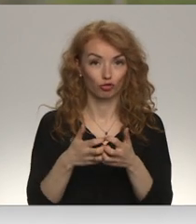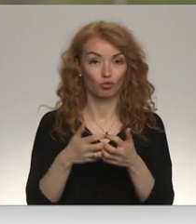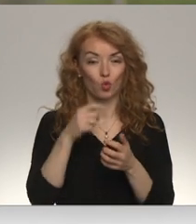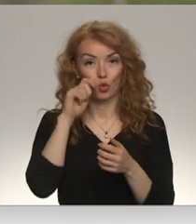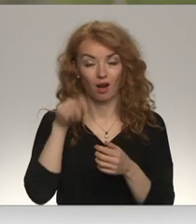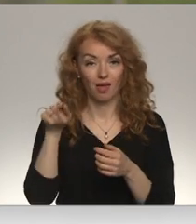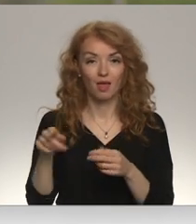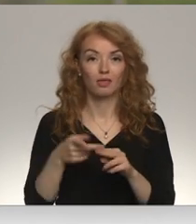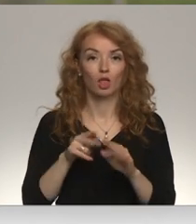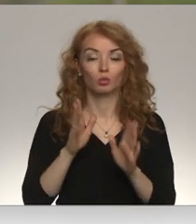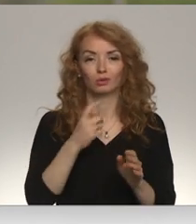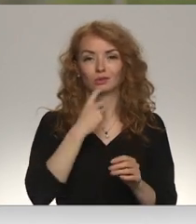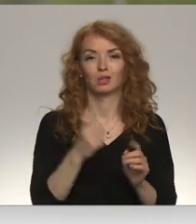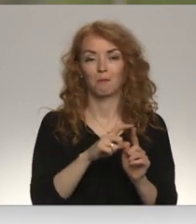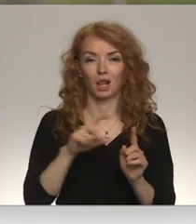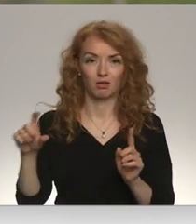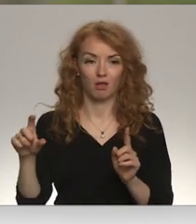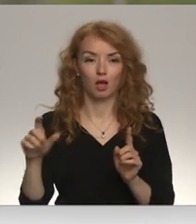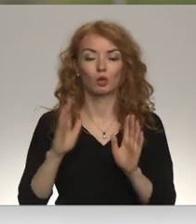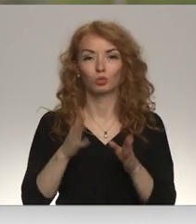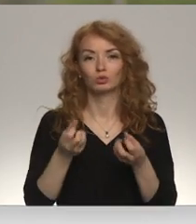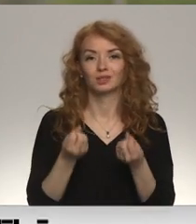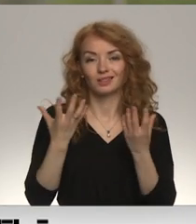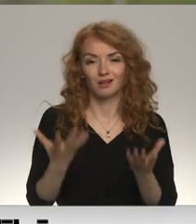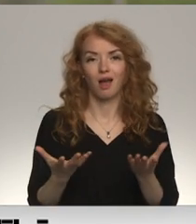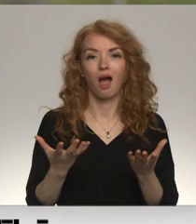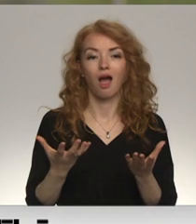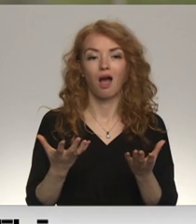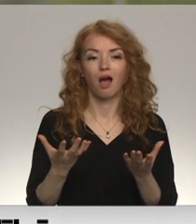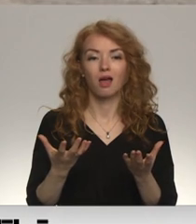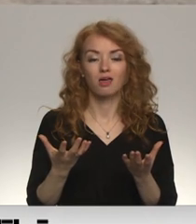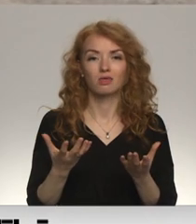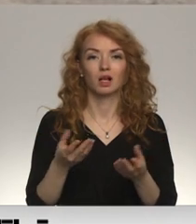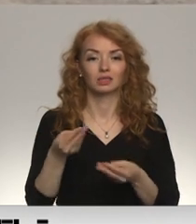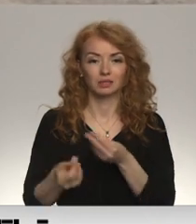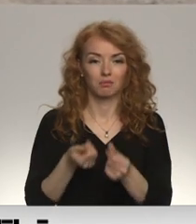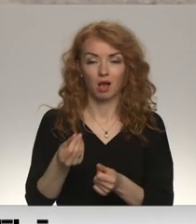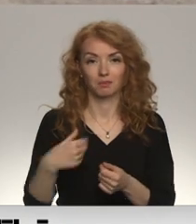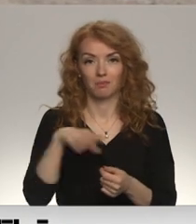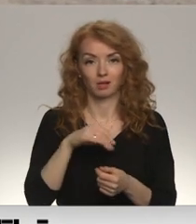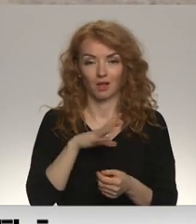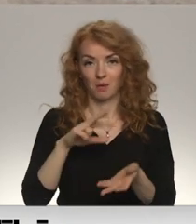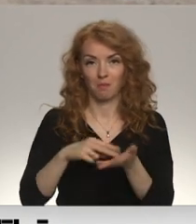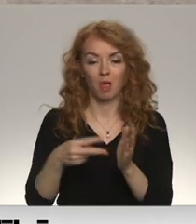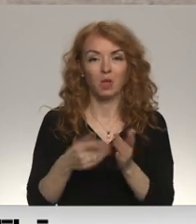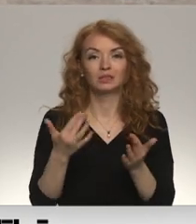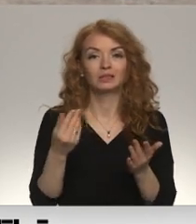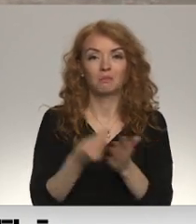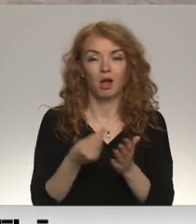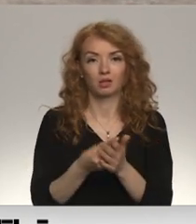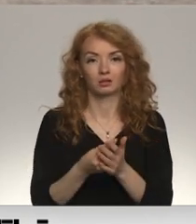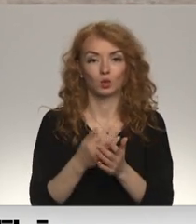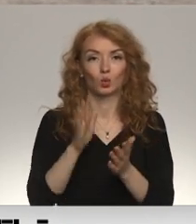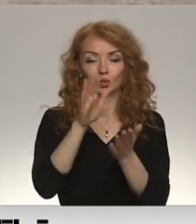būs zināma stabilitāte. Nu, būs saprotam algotu izmaksu ziņā. Mēs nevaram prognozēt, cik ir maksos pēc